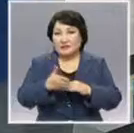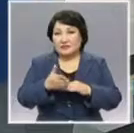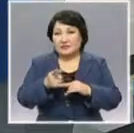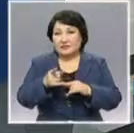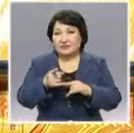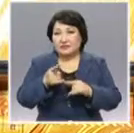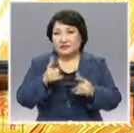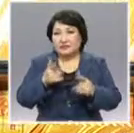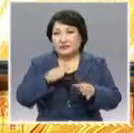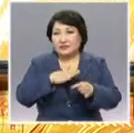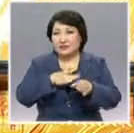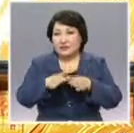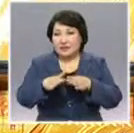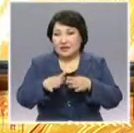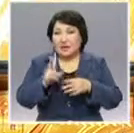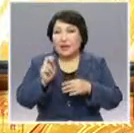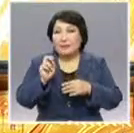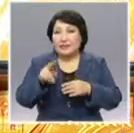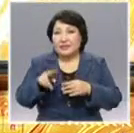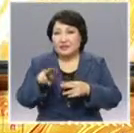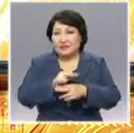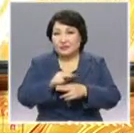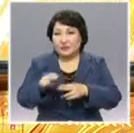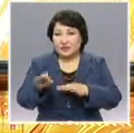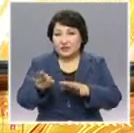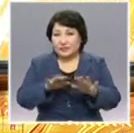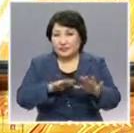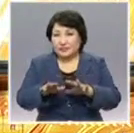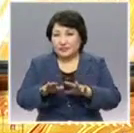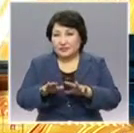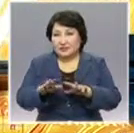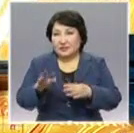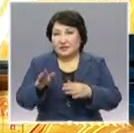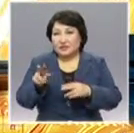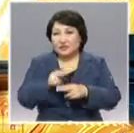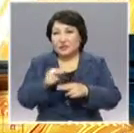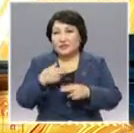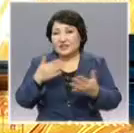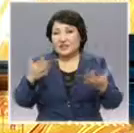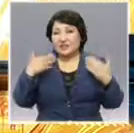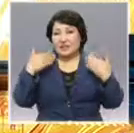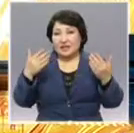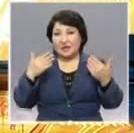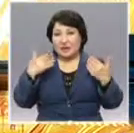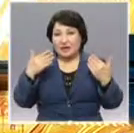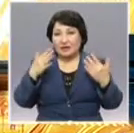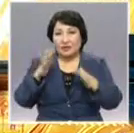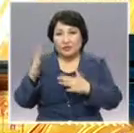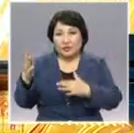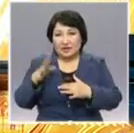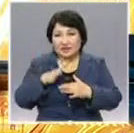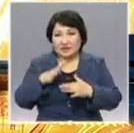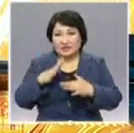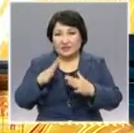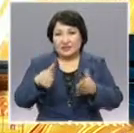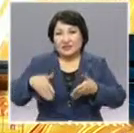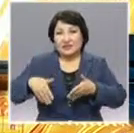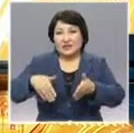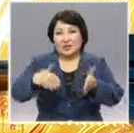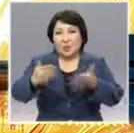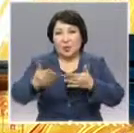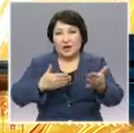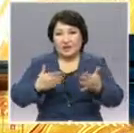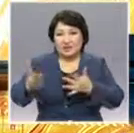қазір полностью капитальный ремонт істеп отыр бағана. Гүлдер деген біздің саябақ болған. Ол жерде енді шықашан тротуар, освещение ештеңке болмаған, просто